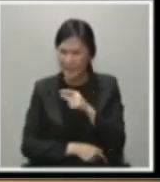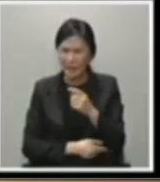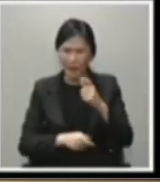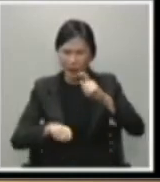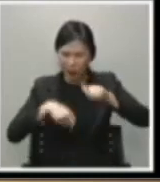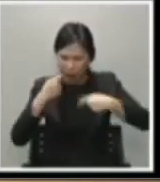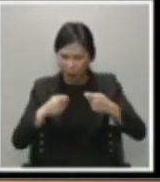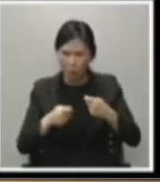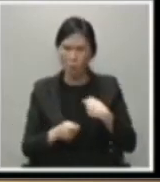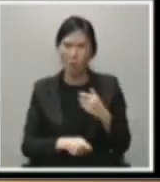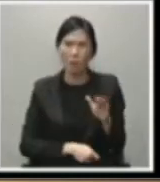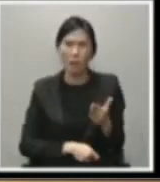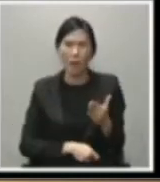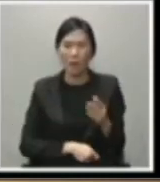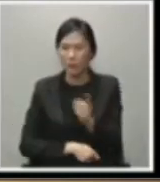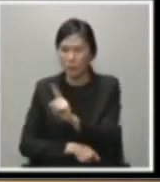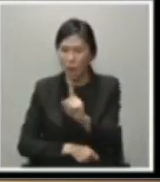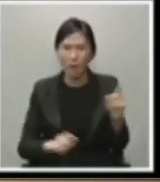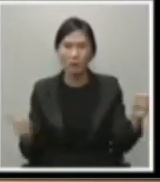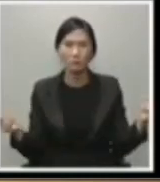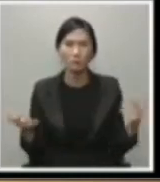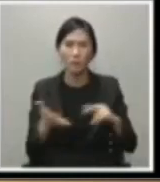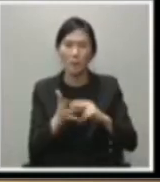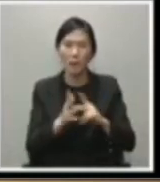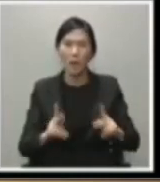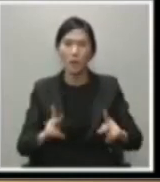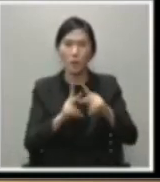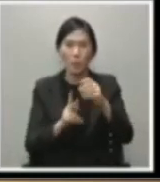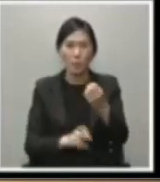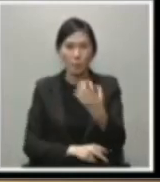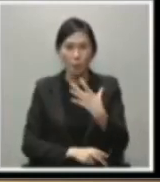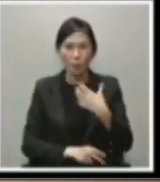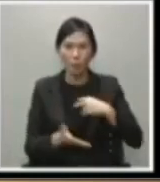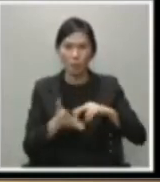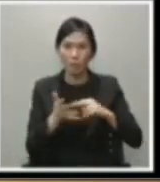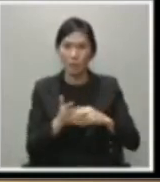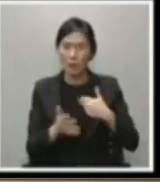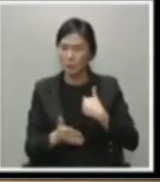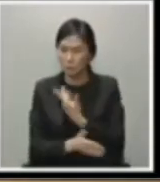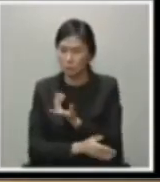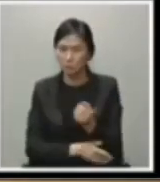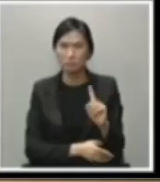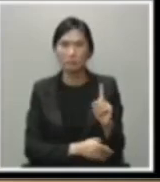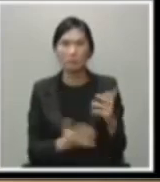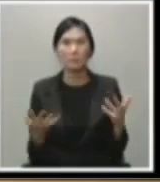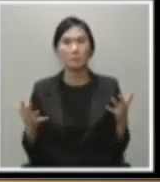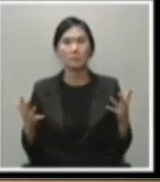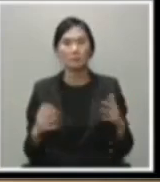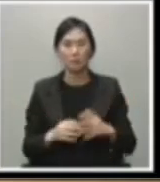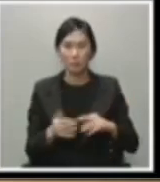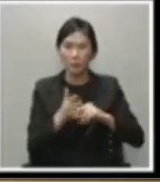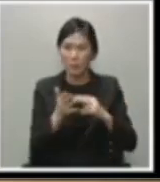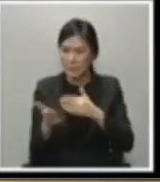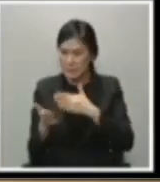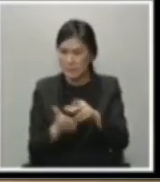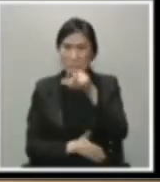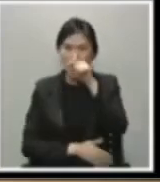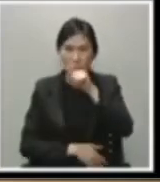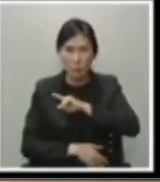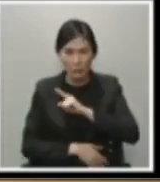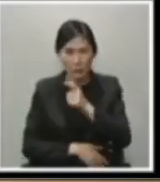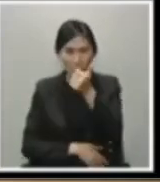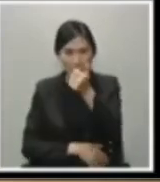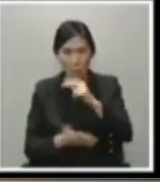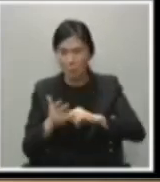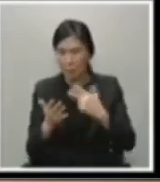ลูกปลาเนี่ยวันนี้ปศุสัตว์บอกว่า 5,000 ผมขอตง700ได้ไหมให้เขาซื้อไก่ตัวเองได้ไหมครับ